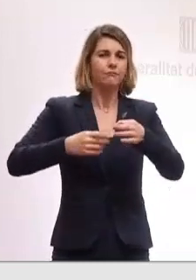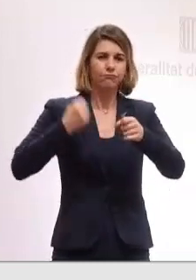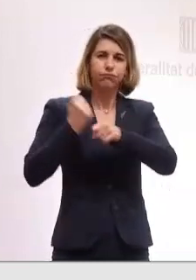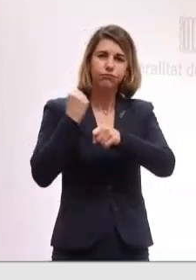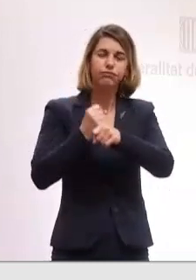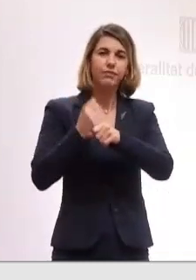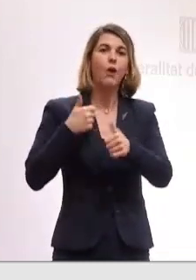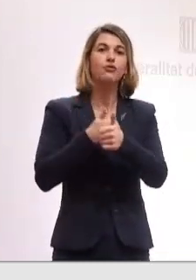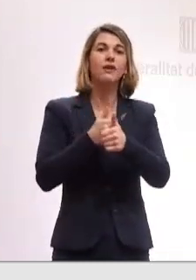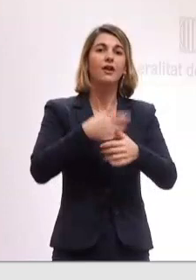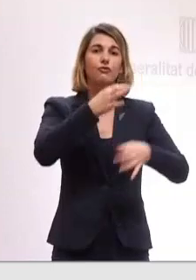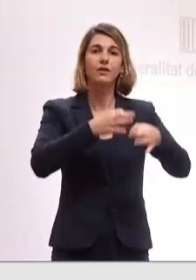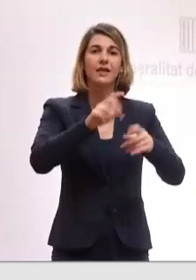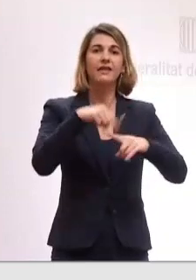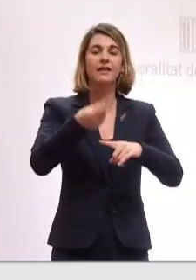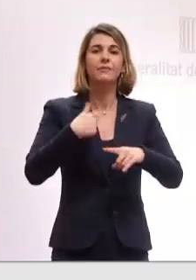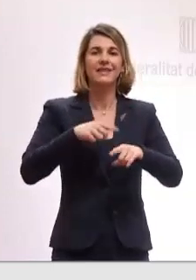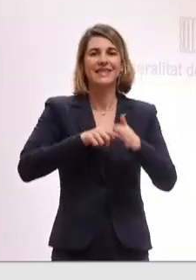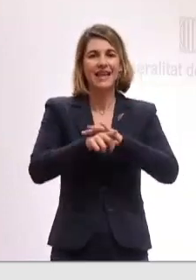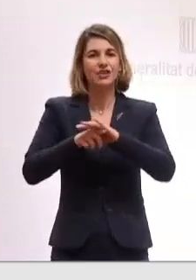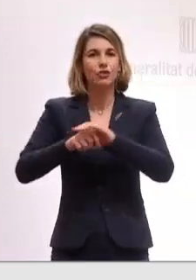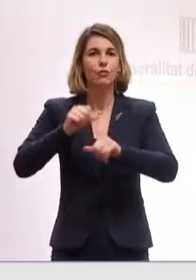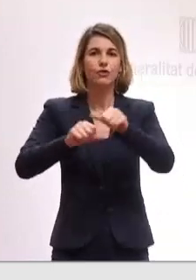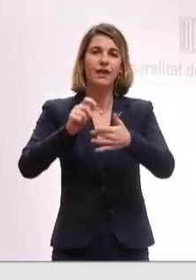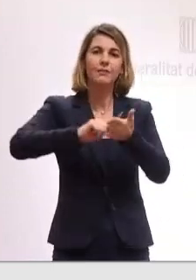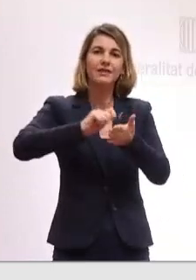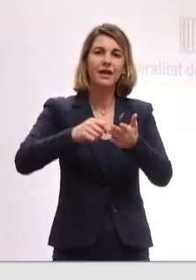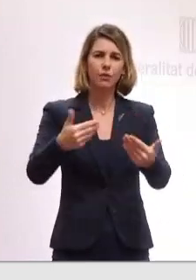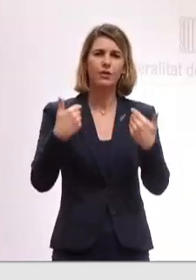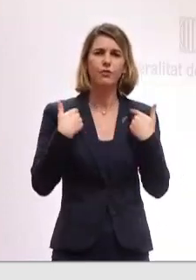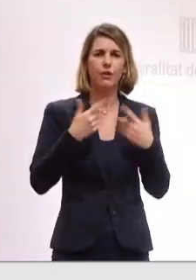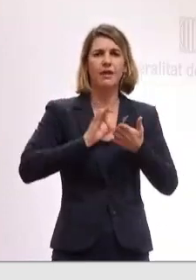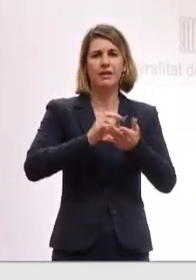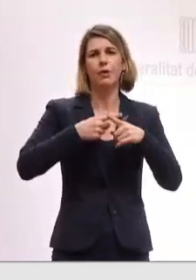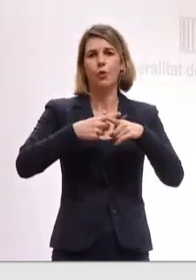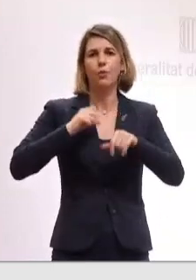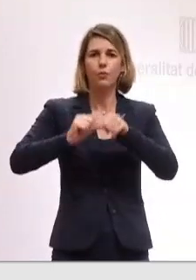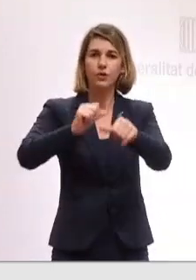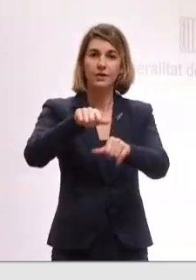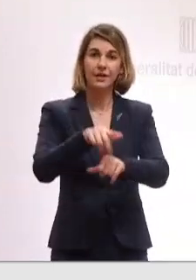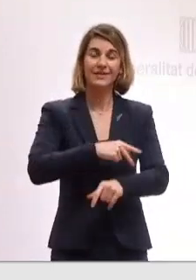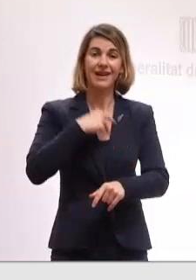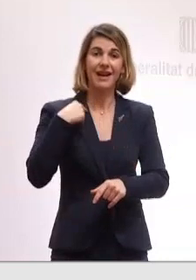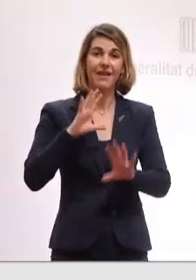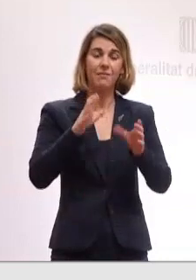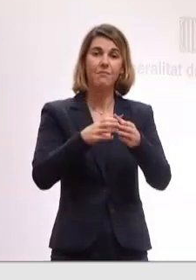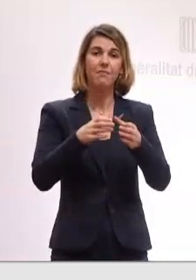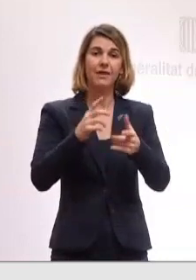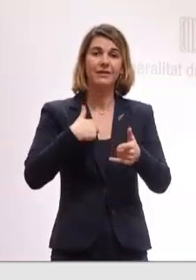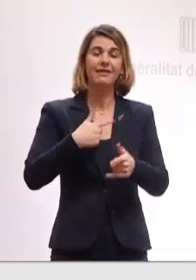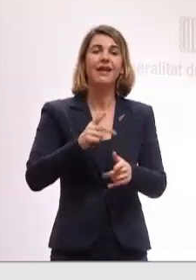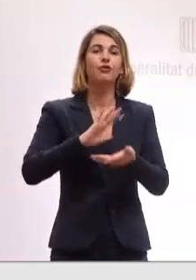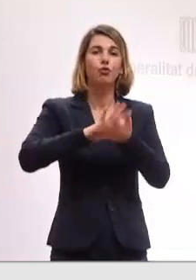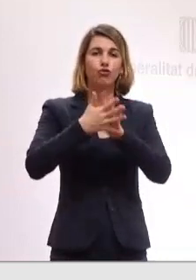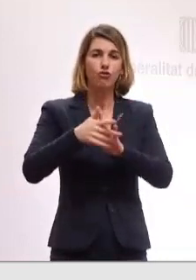i després com a gestor processal i administratiu, responsable del Servei Comú Processal General del Partit Judicial de